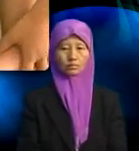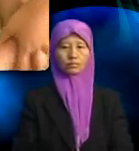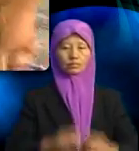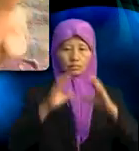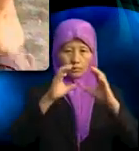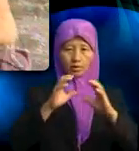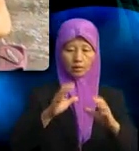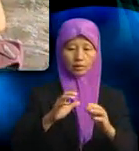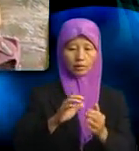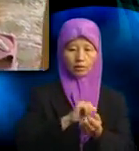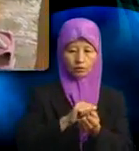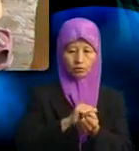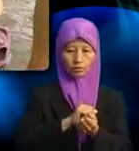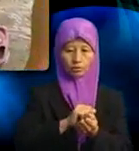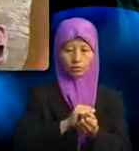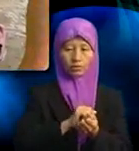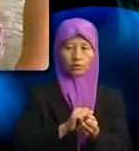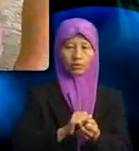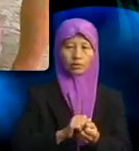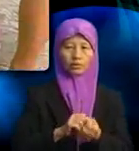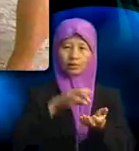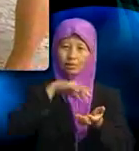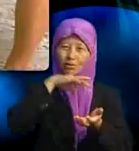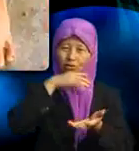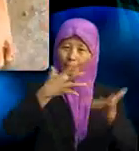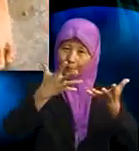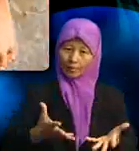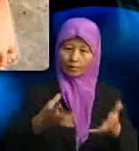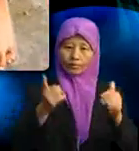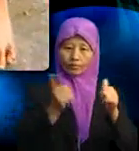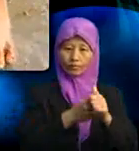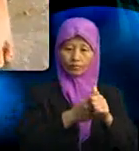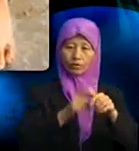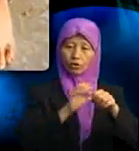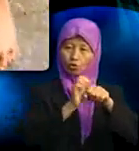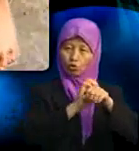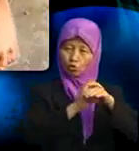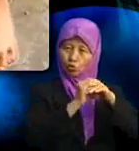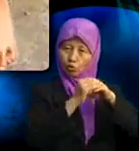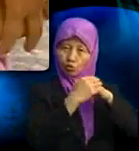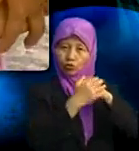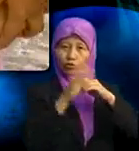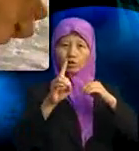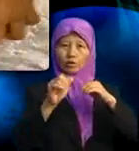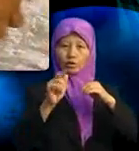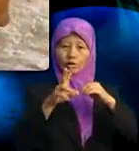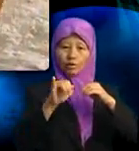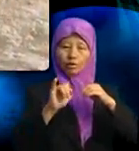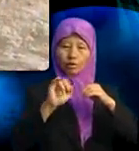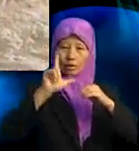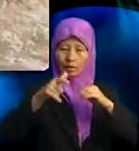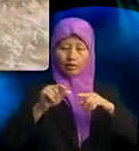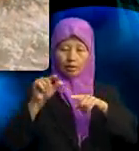Cara menyucikan najis mughallazah. Mula-mula, hilangkan zatnya.